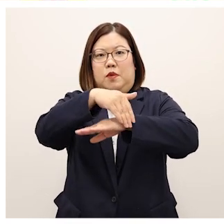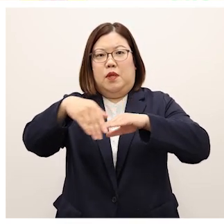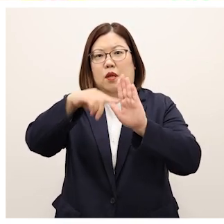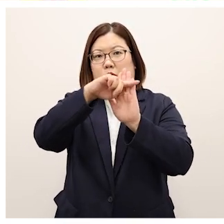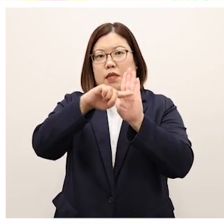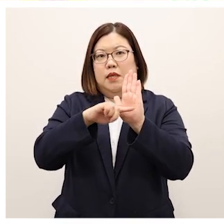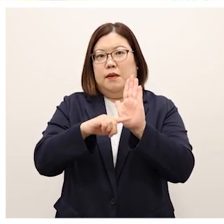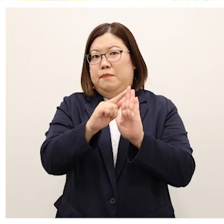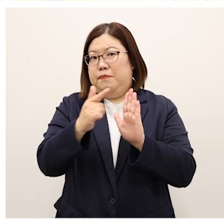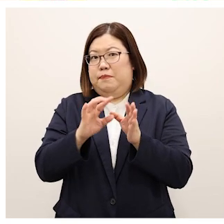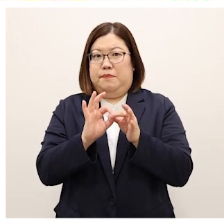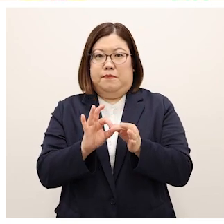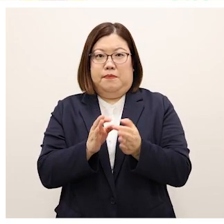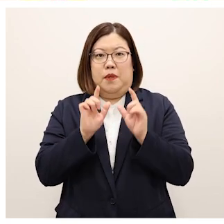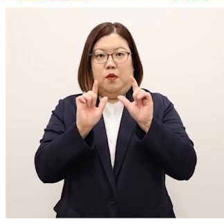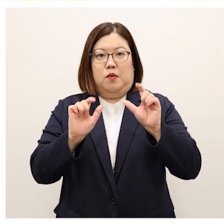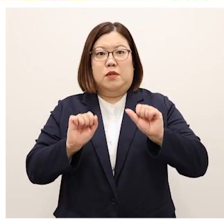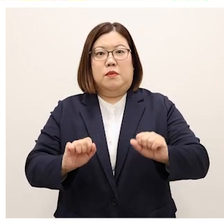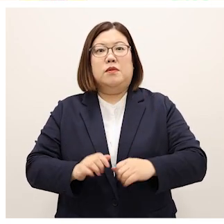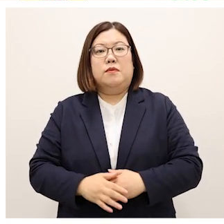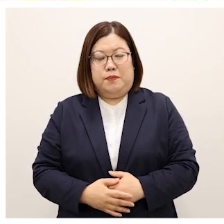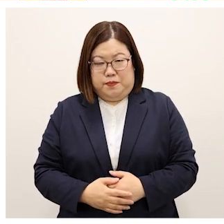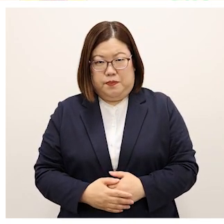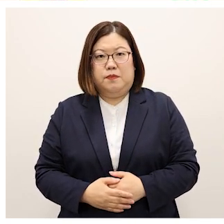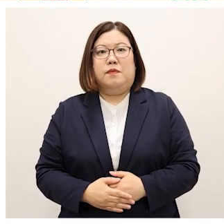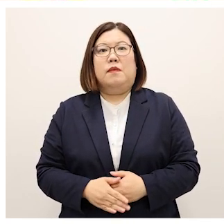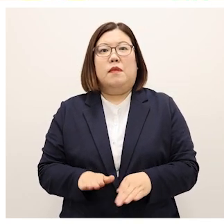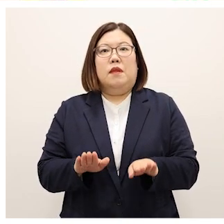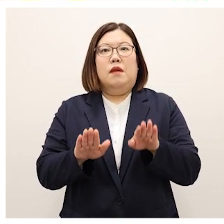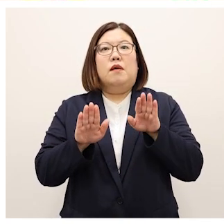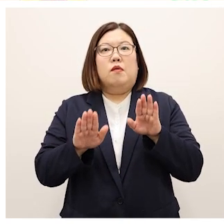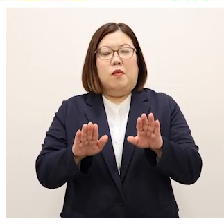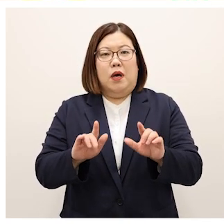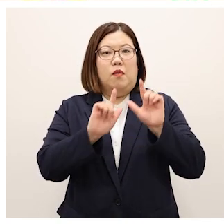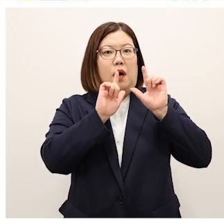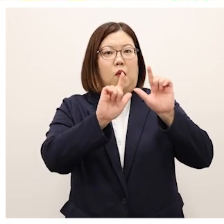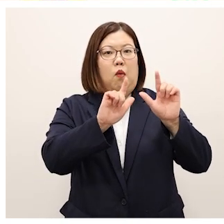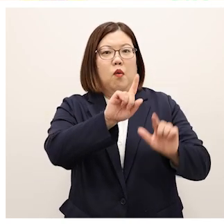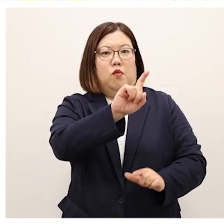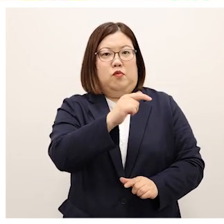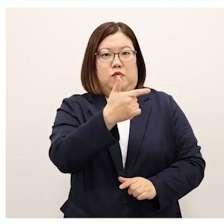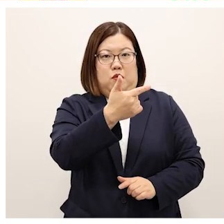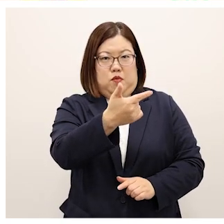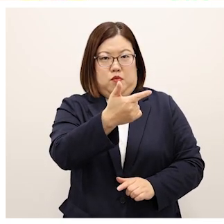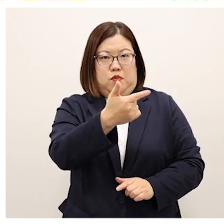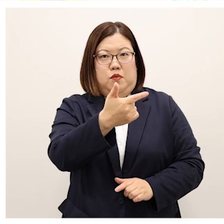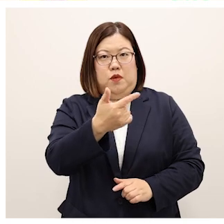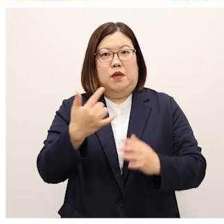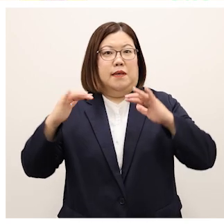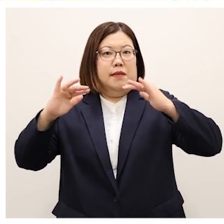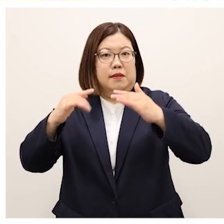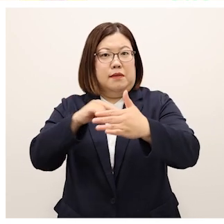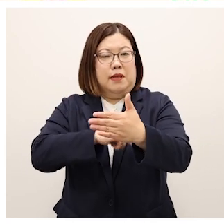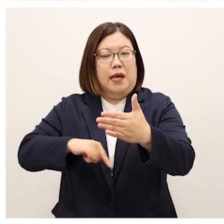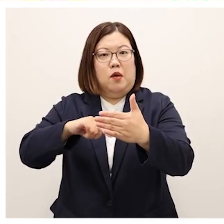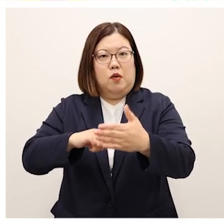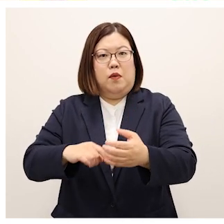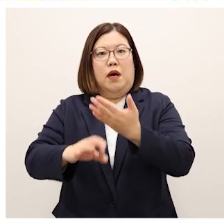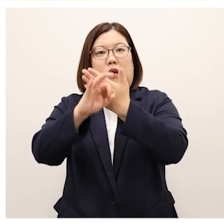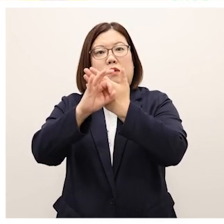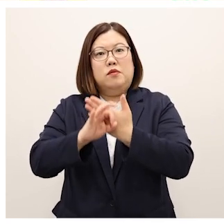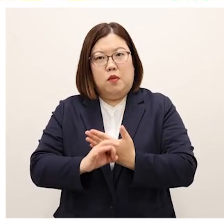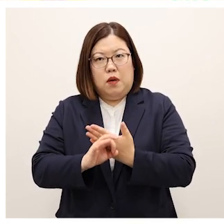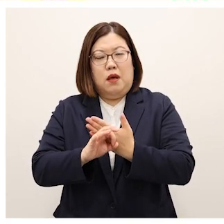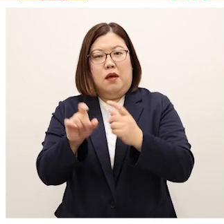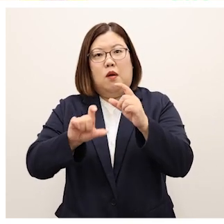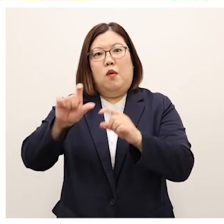議案等でございます。今回は、東北16件、議案として条例や制